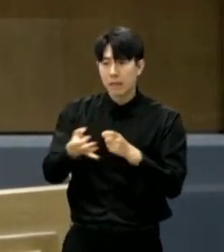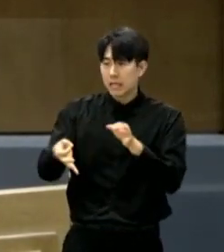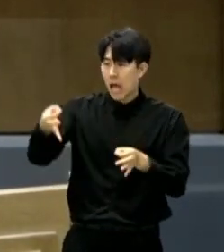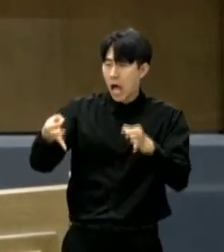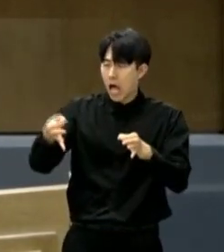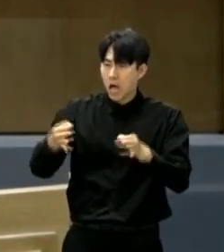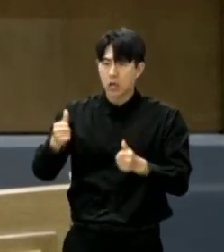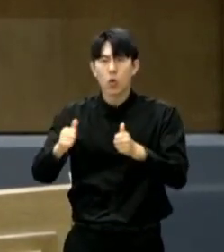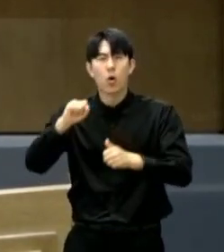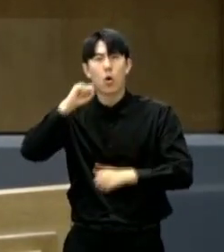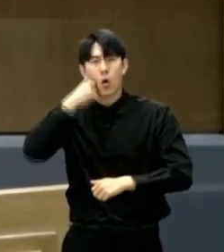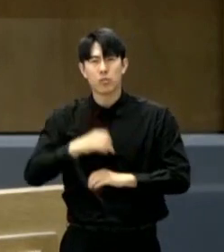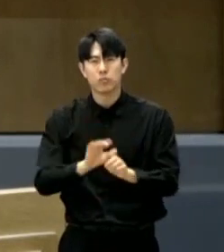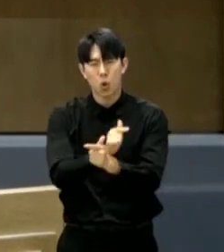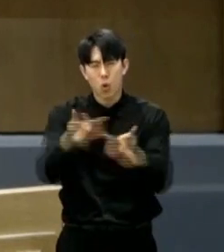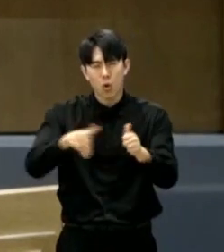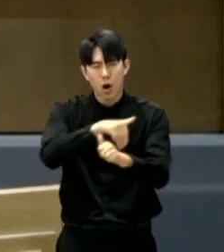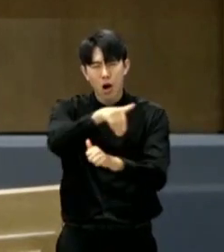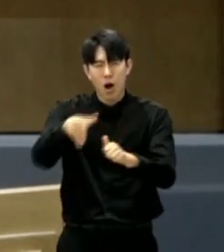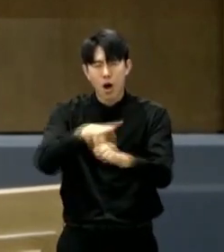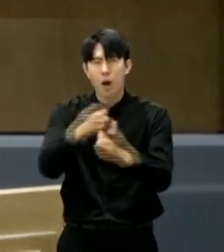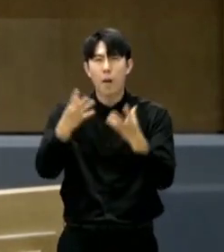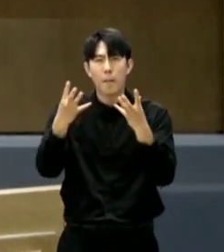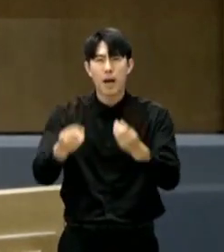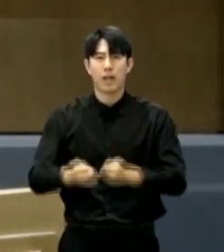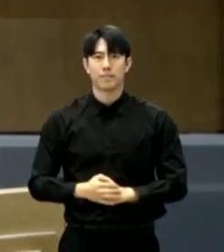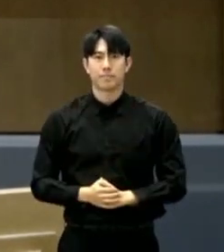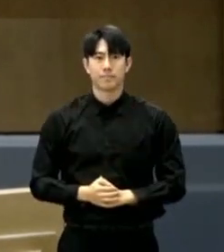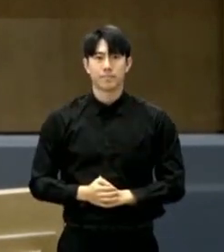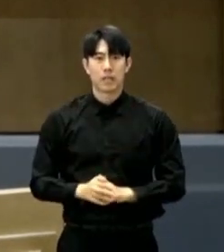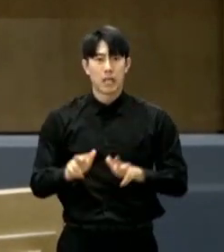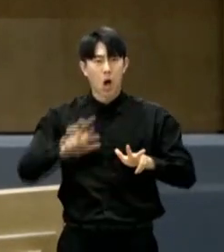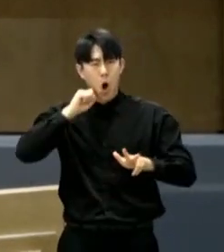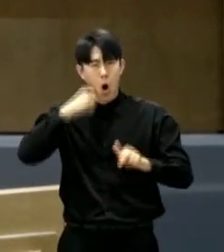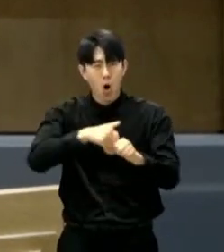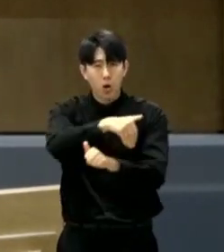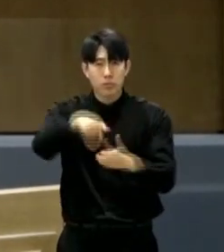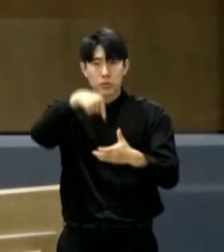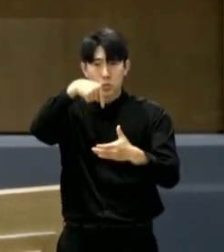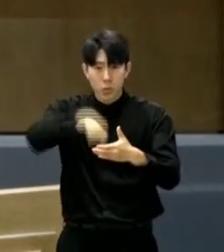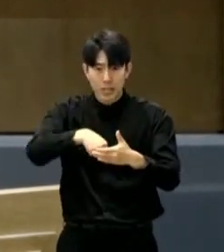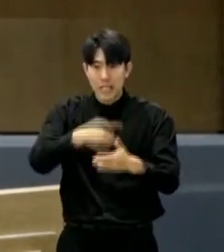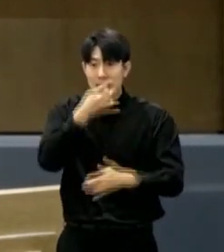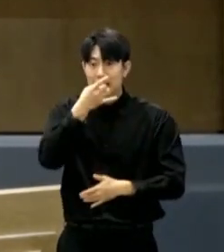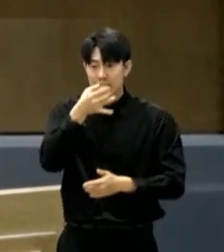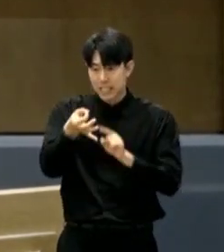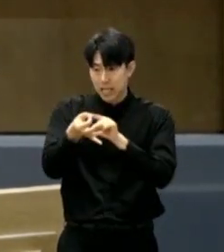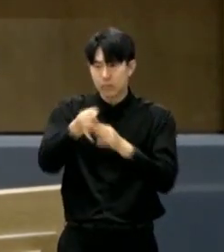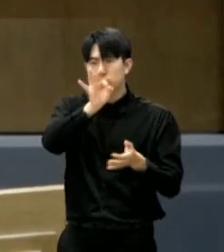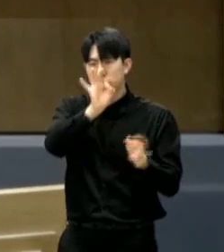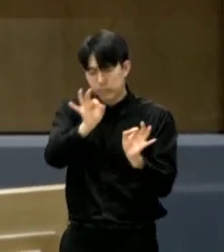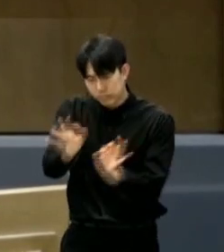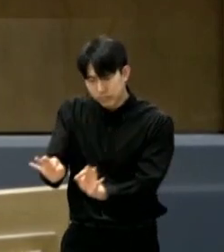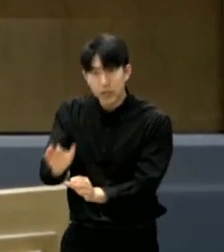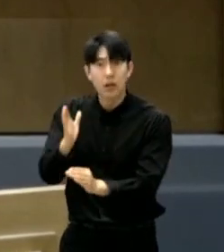대한 어려운 상황이 끊이지 않고 있습니다. 이러한 현실 속에서 쌀값은 계속 하락하고